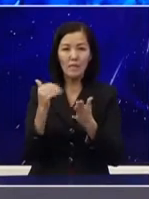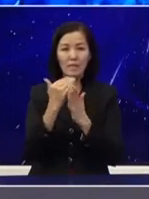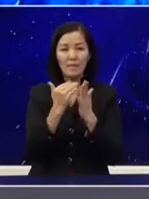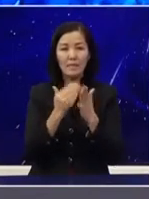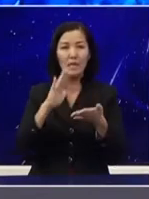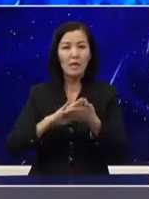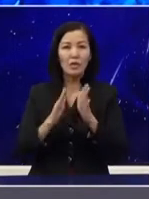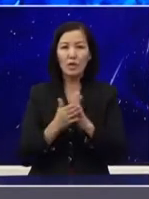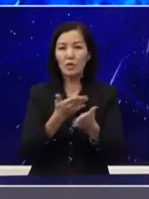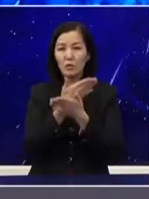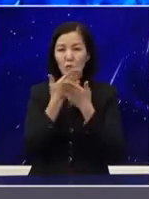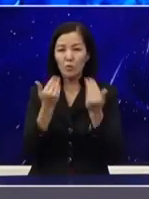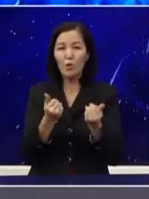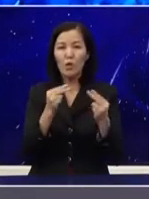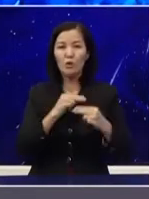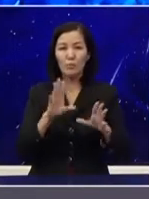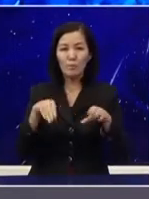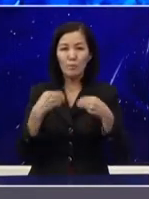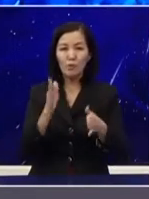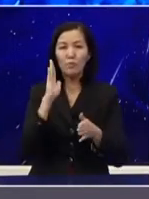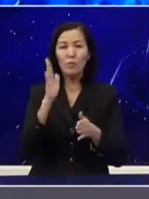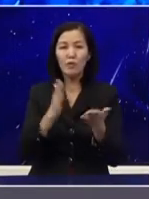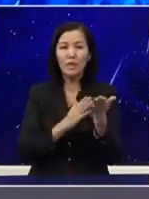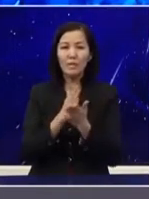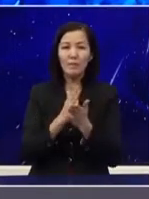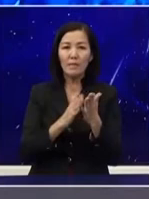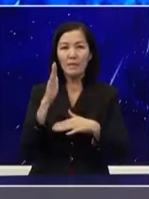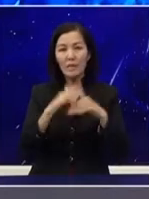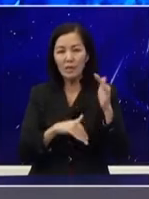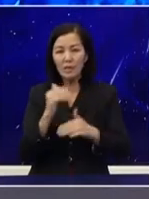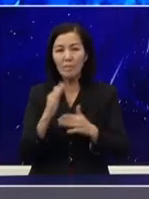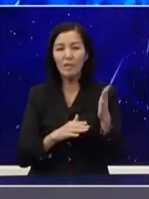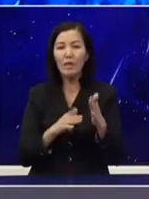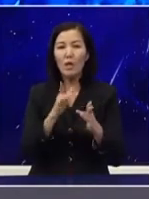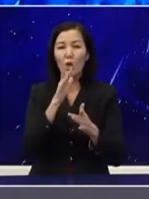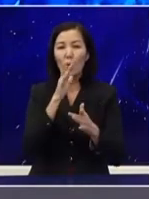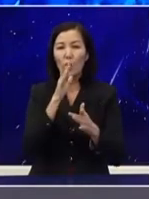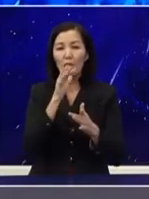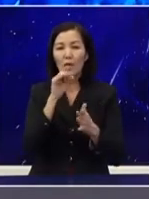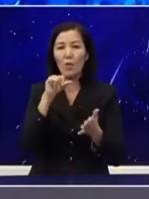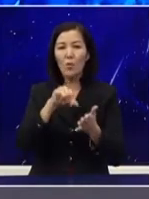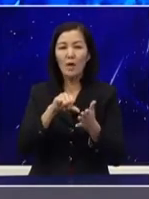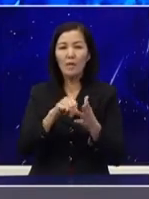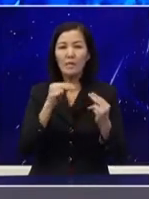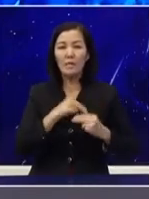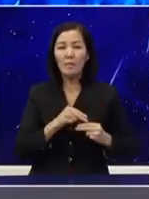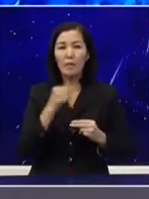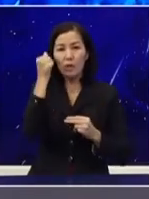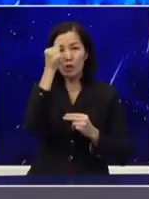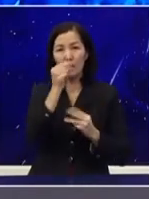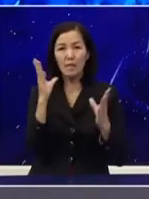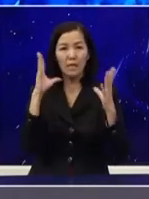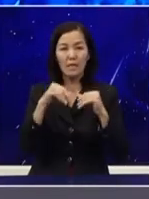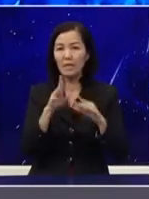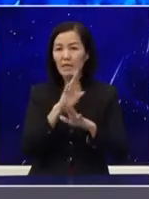түрі жоқ. Салдарынан жұмыс беруші болашақ қызметкердің өндірістік тәжірибеден өткен уақытын еңбек өтілі ретінде санамайды. Толықтырып